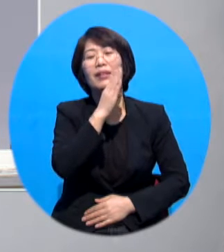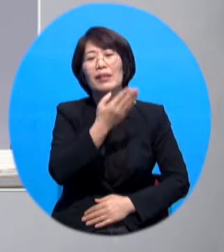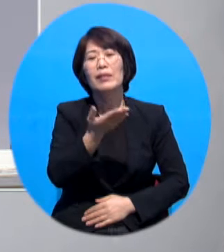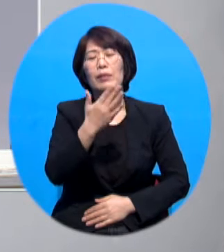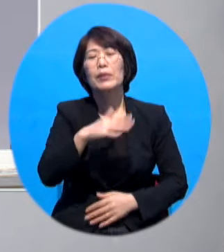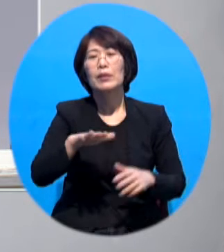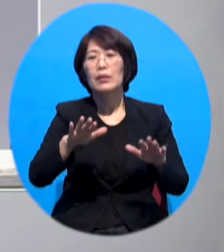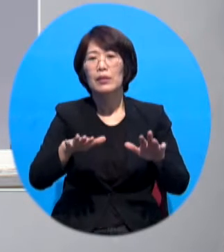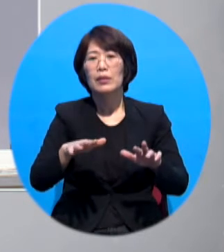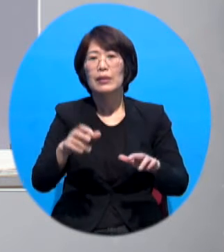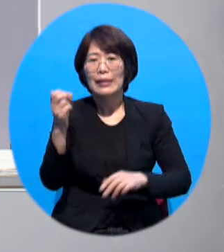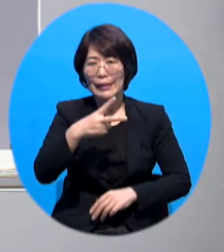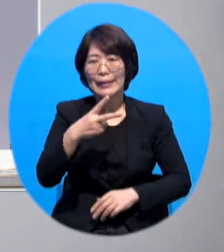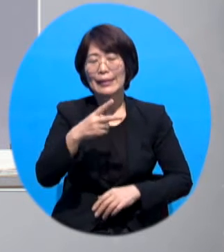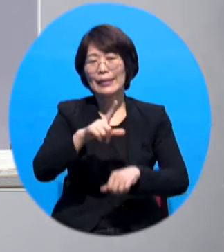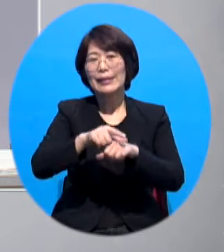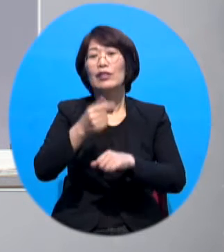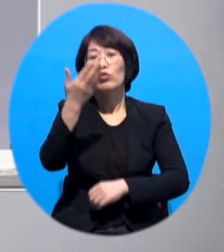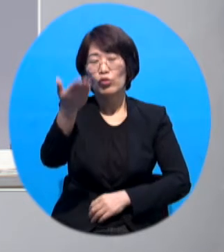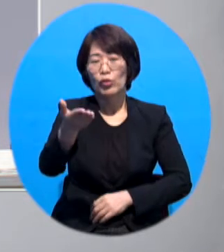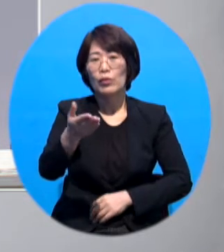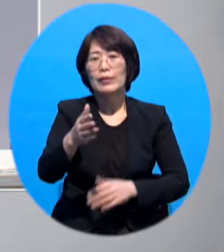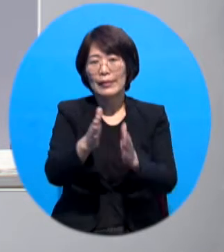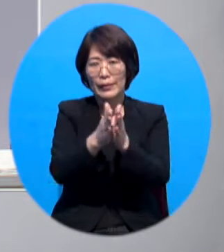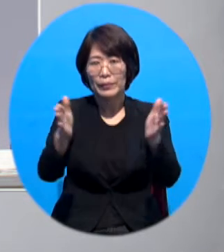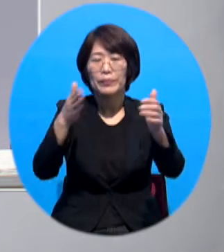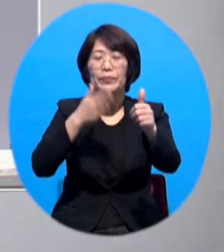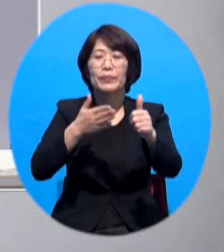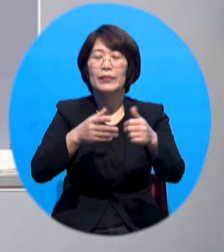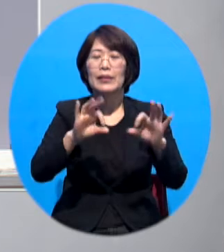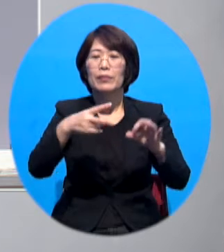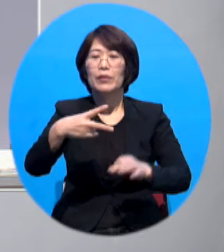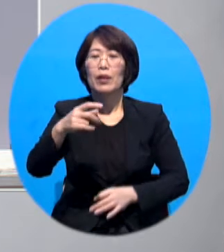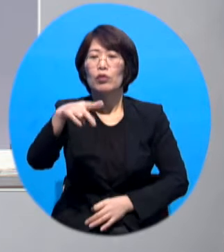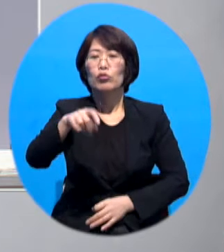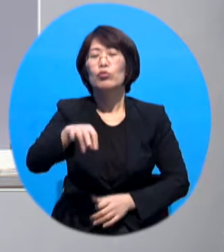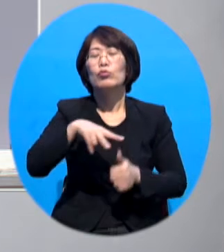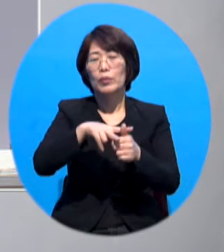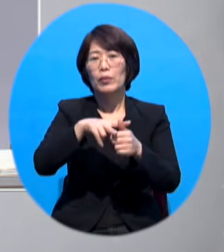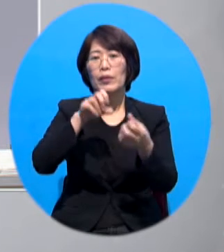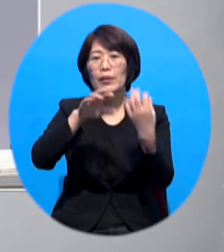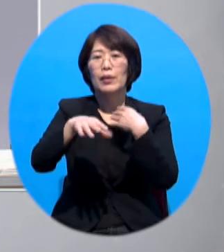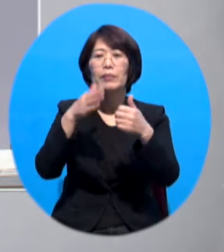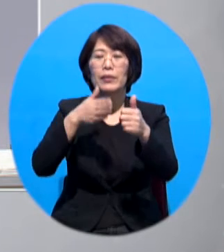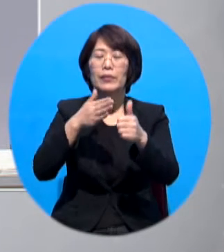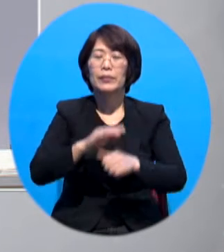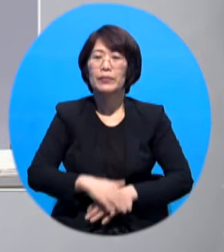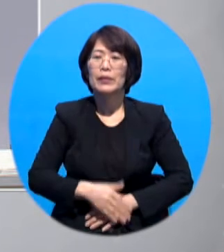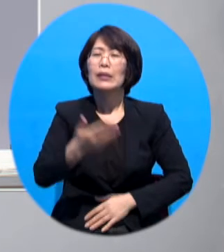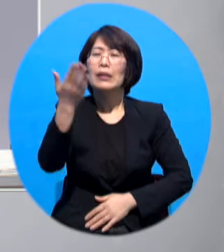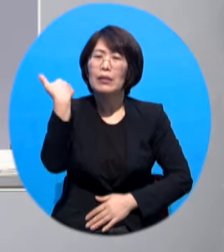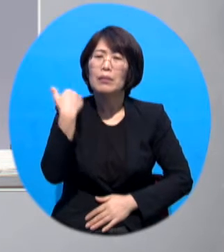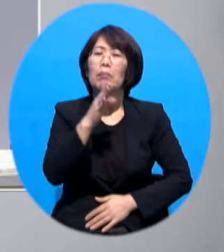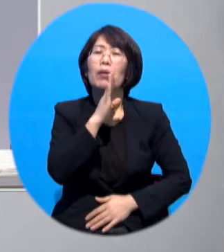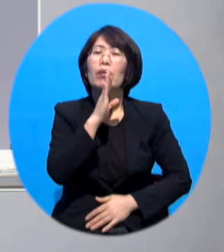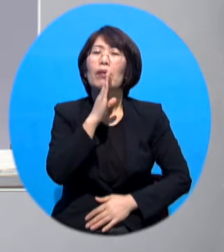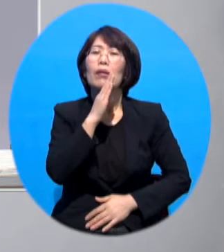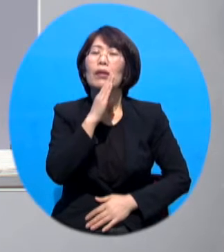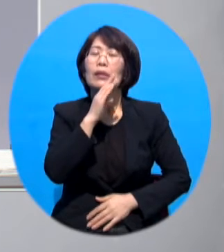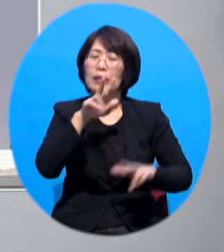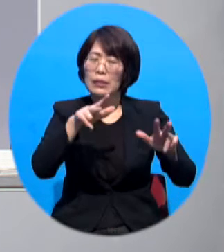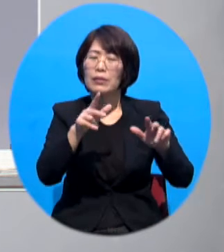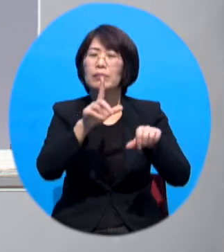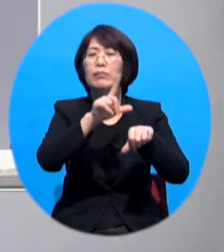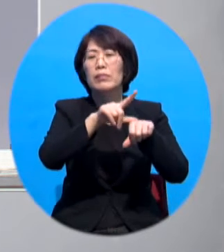슥 다시 발언 시간을 드릴 테니까 그때 시작해 주시면 되겠습니다 김대중 후보 답변 오십시오 30초 입니다 이 그때는 그랬더라도 이제 많은